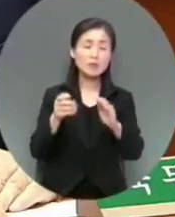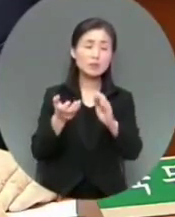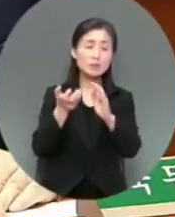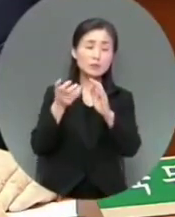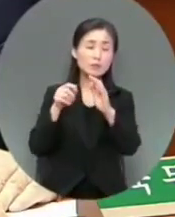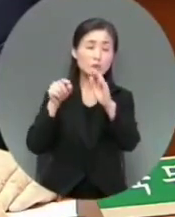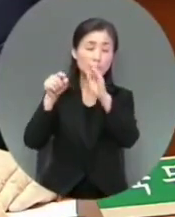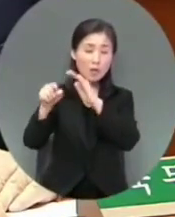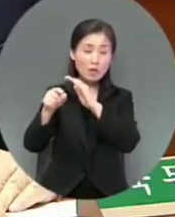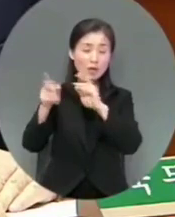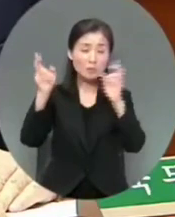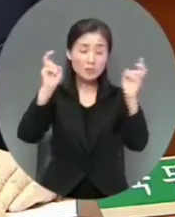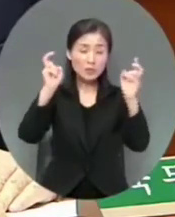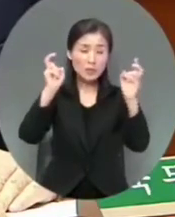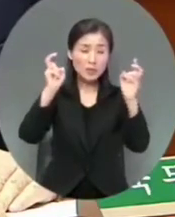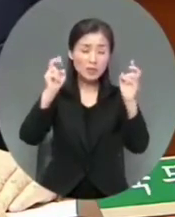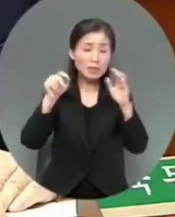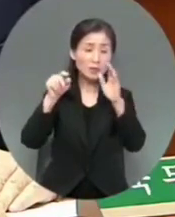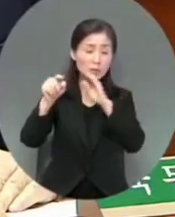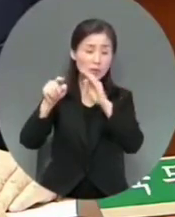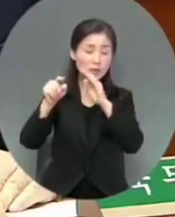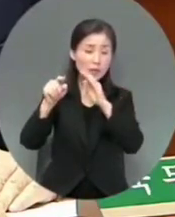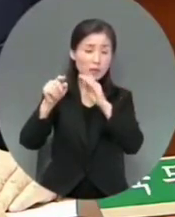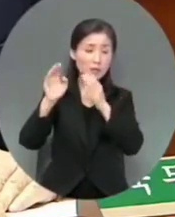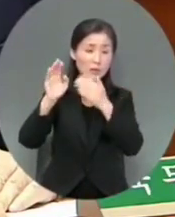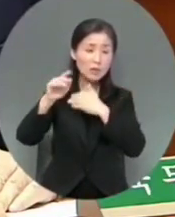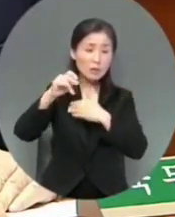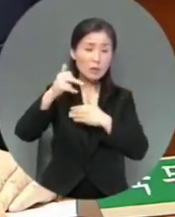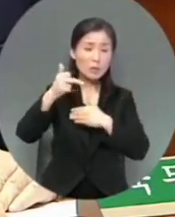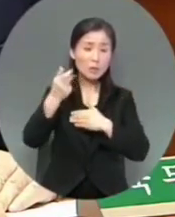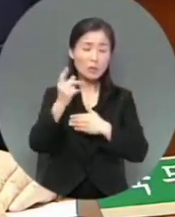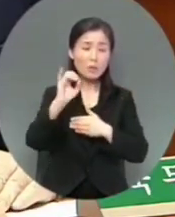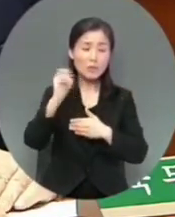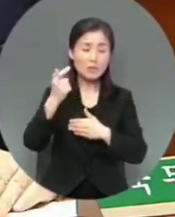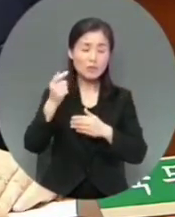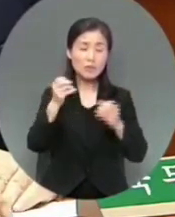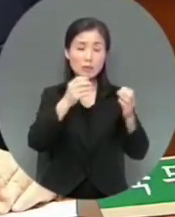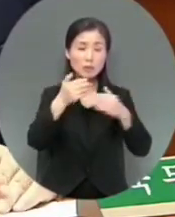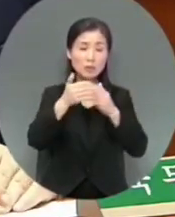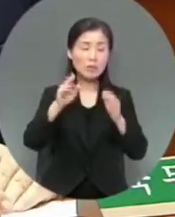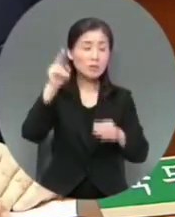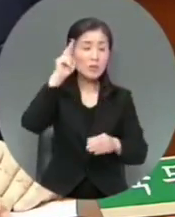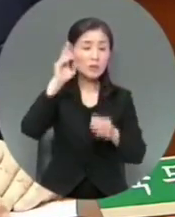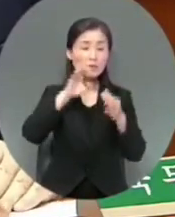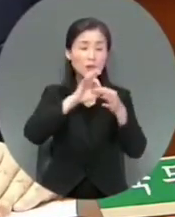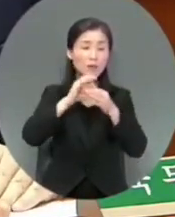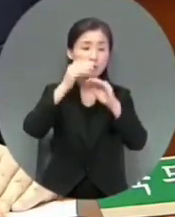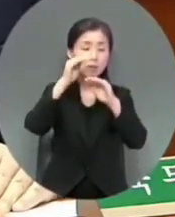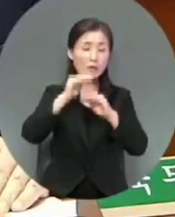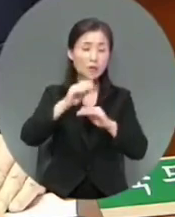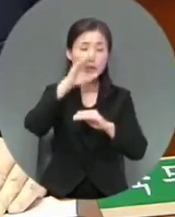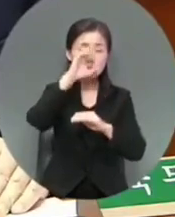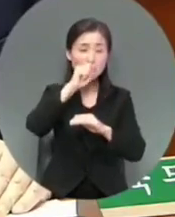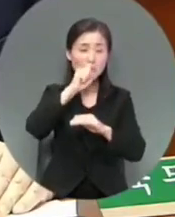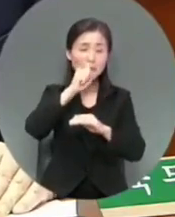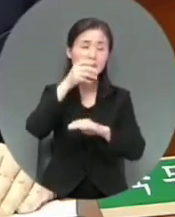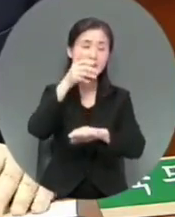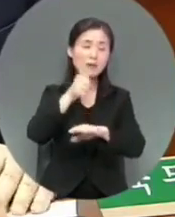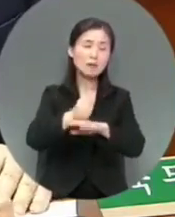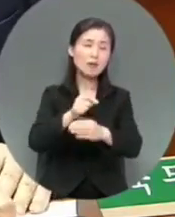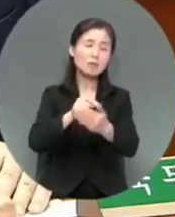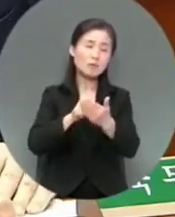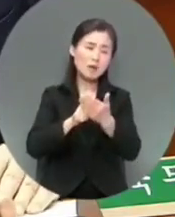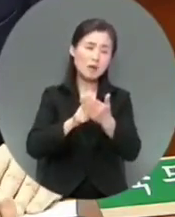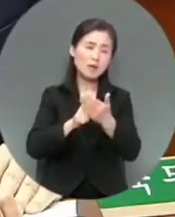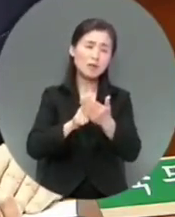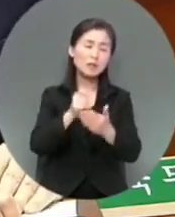순방업체가 자기들이 순방 후에 코인 관련 대화방에서 사우디 관련 소식은 좋은 결과가 나올 듯 하니 조금